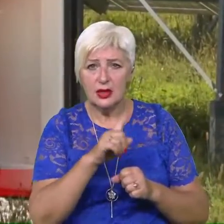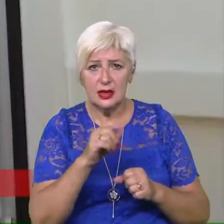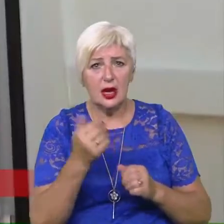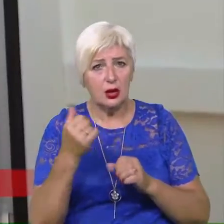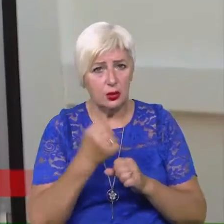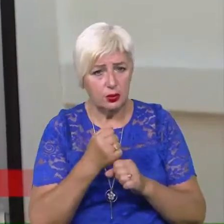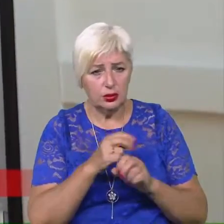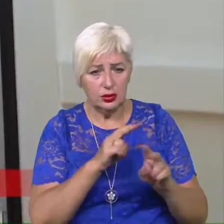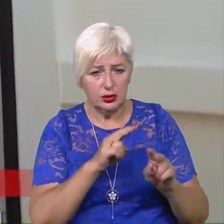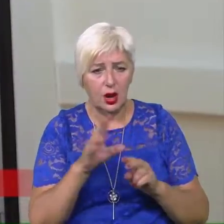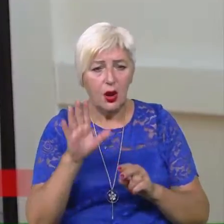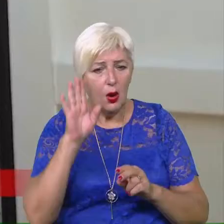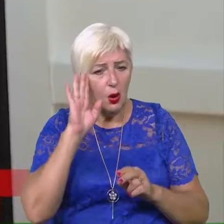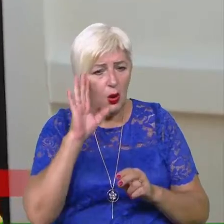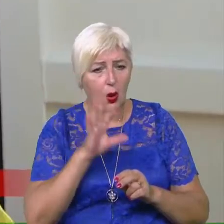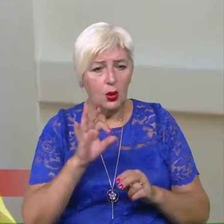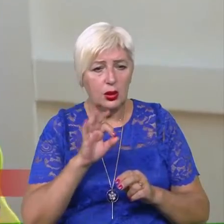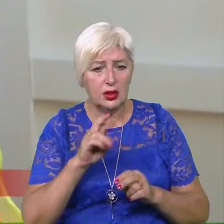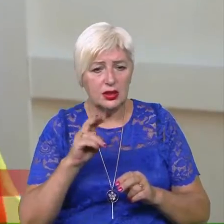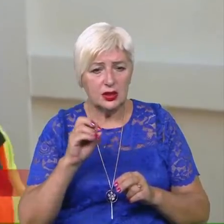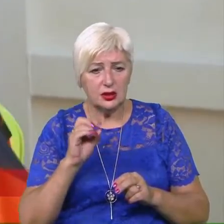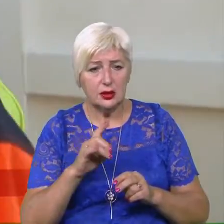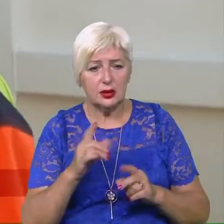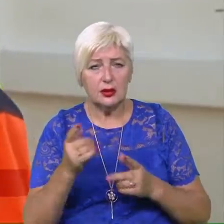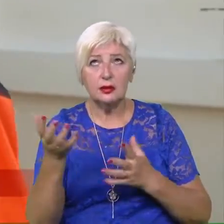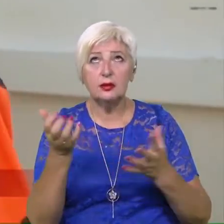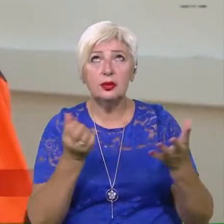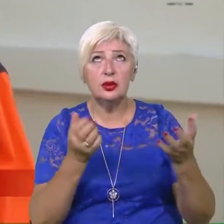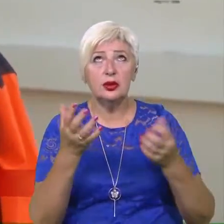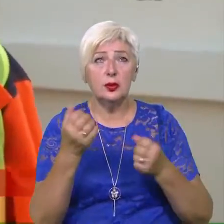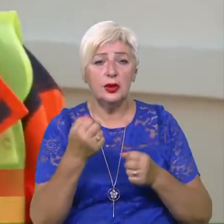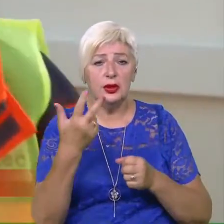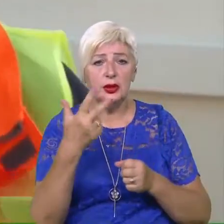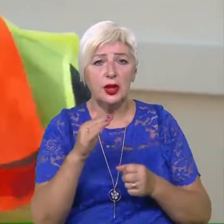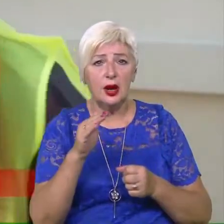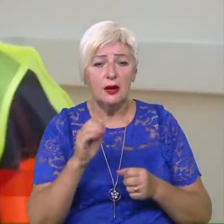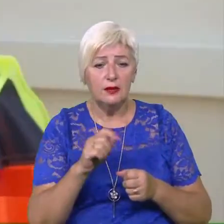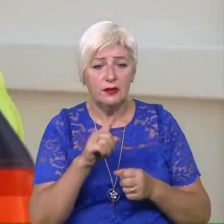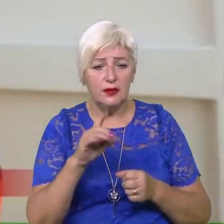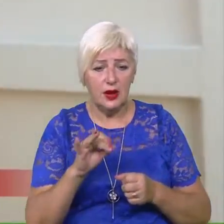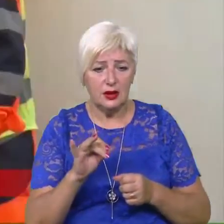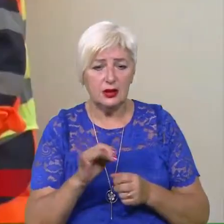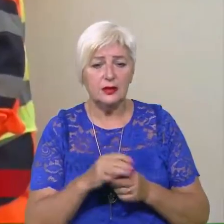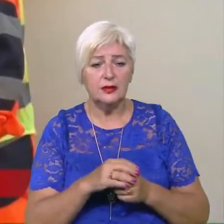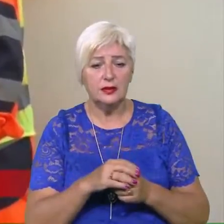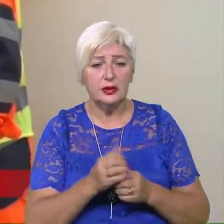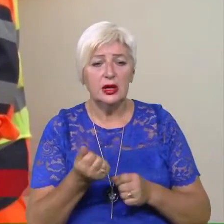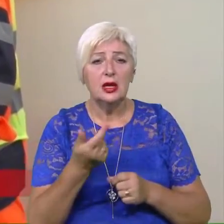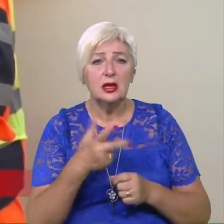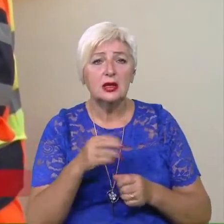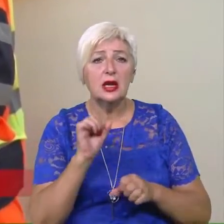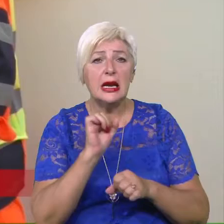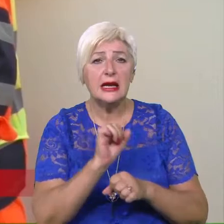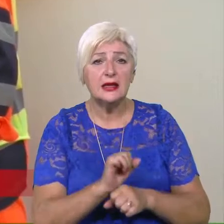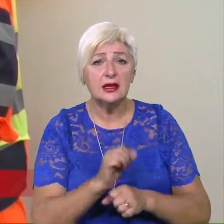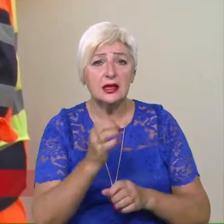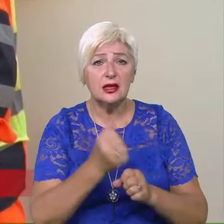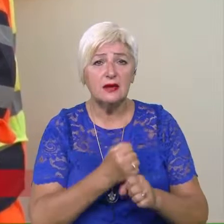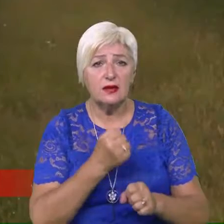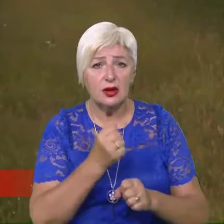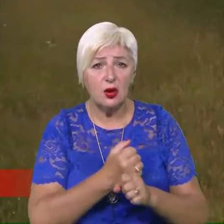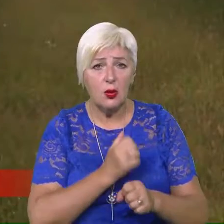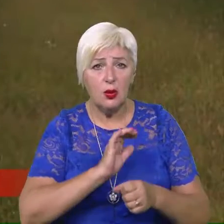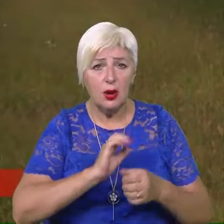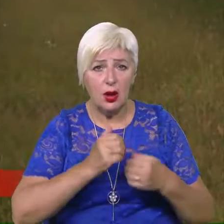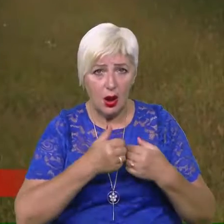Олександр. Все чи поступає повноцінні три фази на дане оборудовання. Скільки станція виробляє електроенергії,